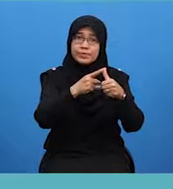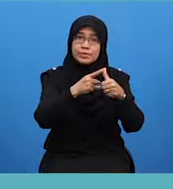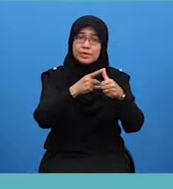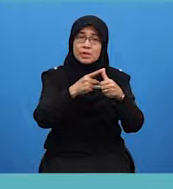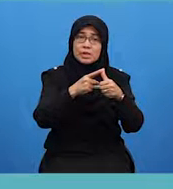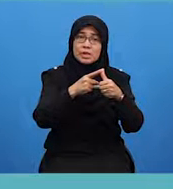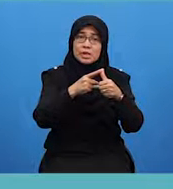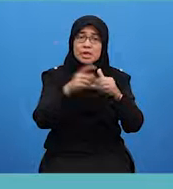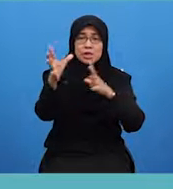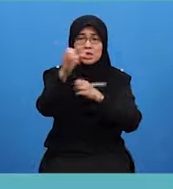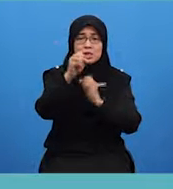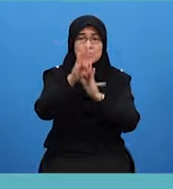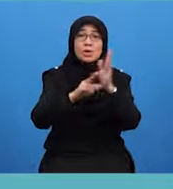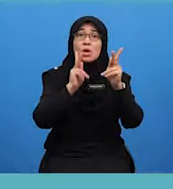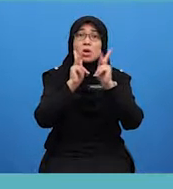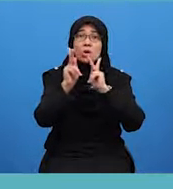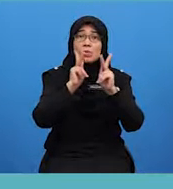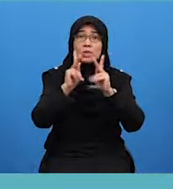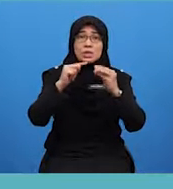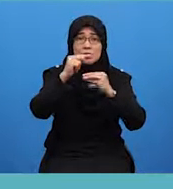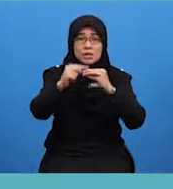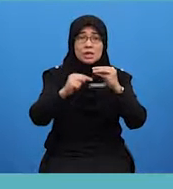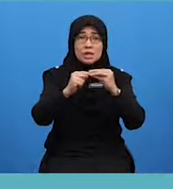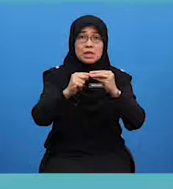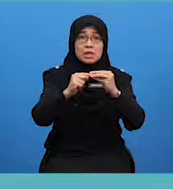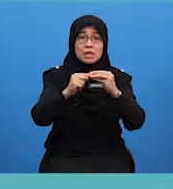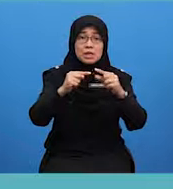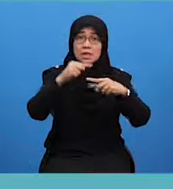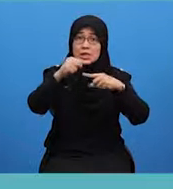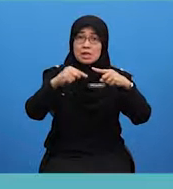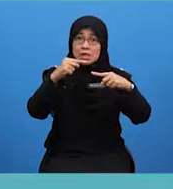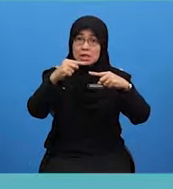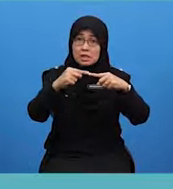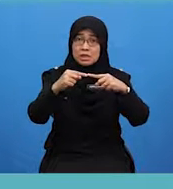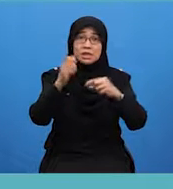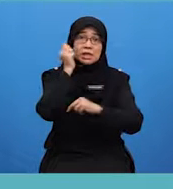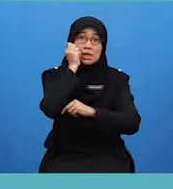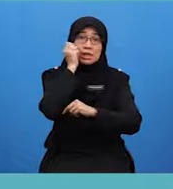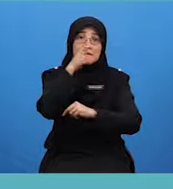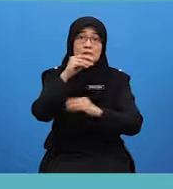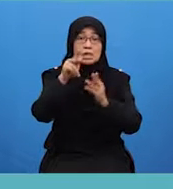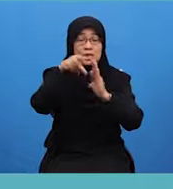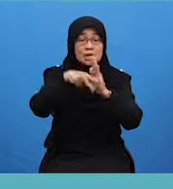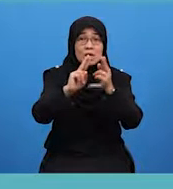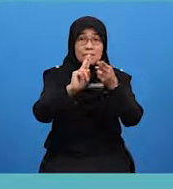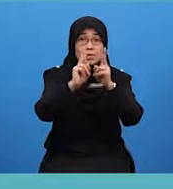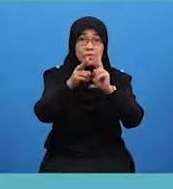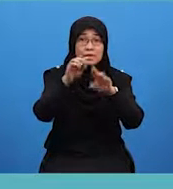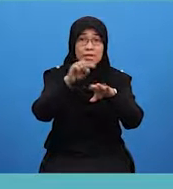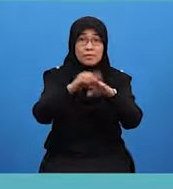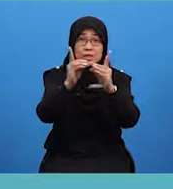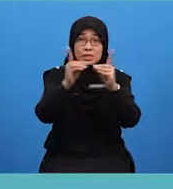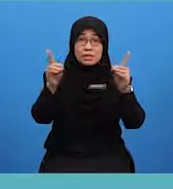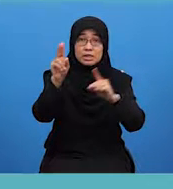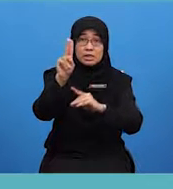murid-murid seharusnya dapat berkomunikasi mengenai kita haid dan perubahan pada dinding uterus